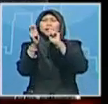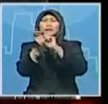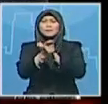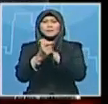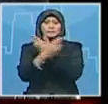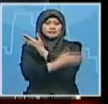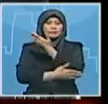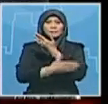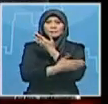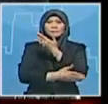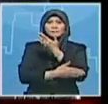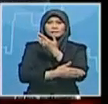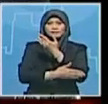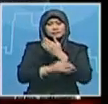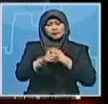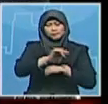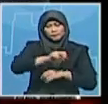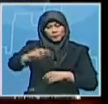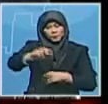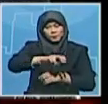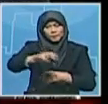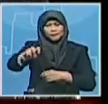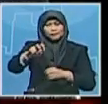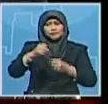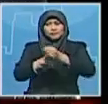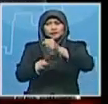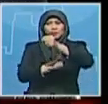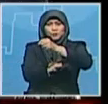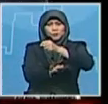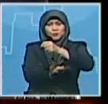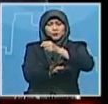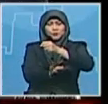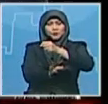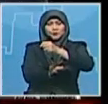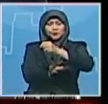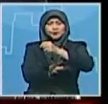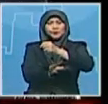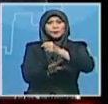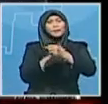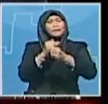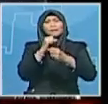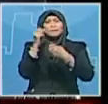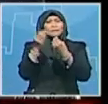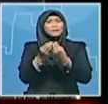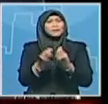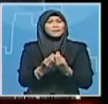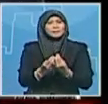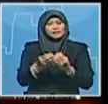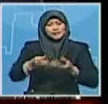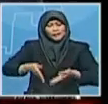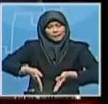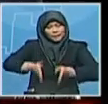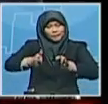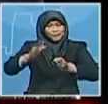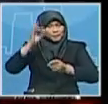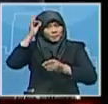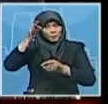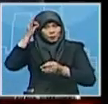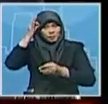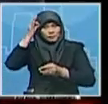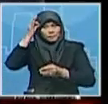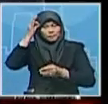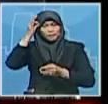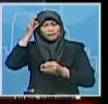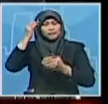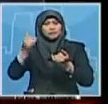negara kita dari segi pengangkutan ataupun infrastruktur darat kita. Iaitu tak kira lah sama ada jalan persekutuan, di